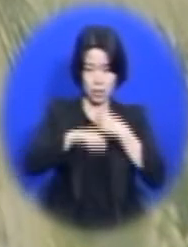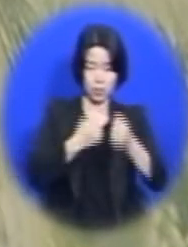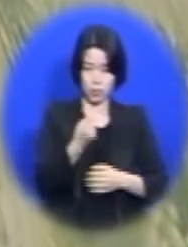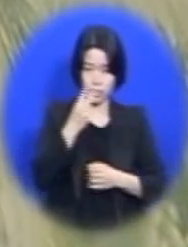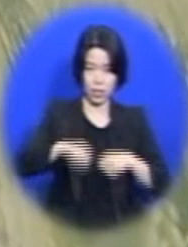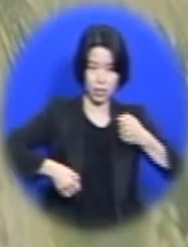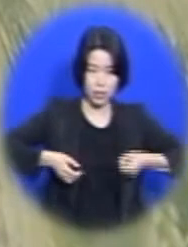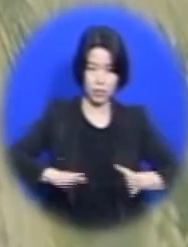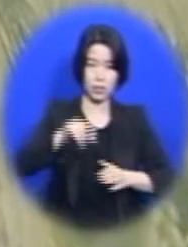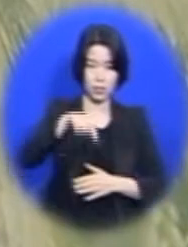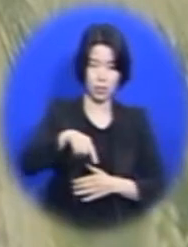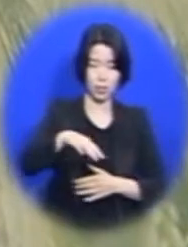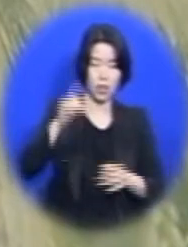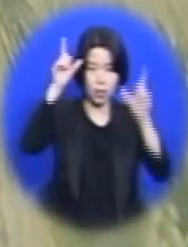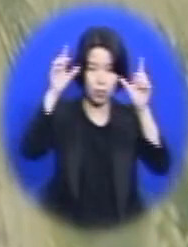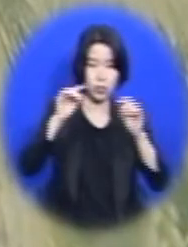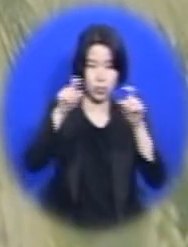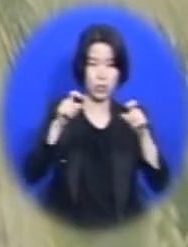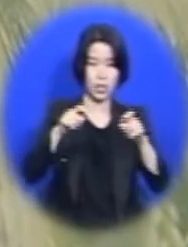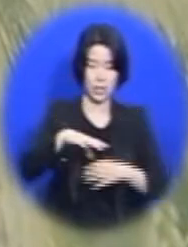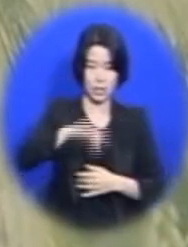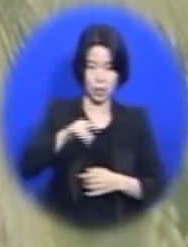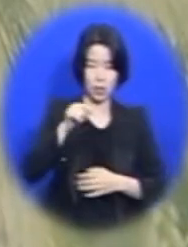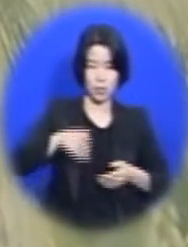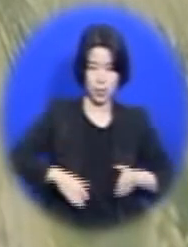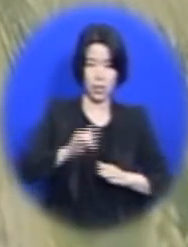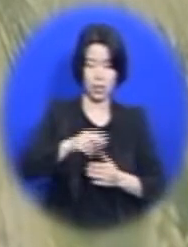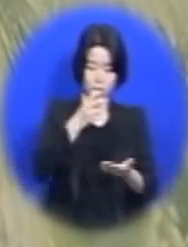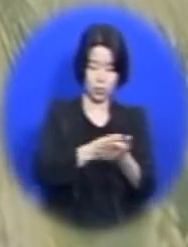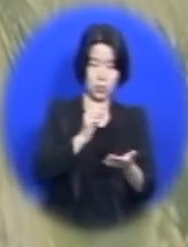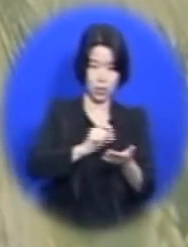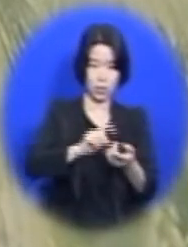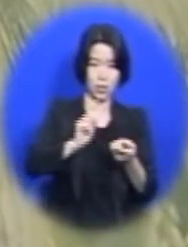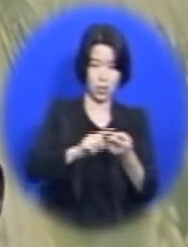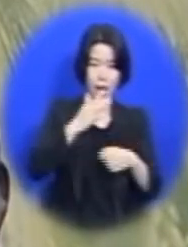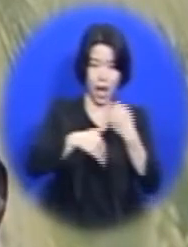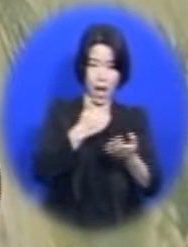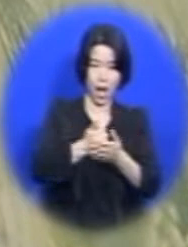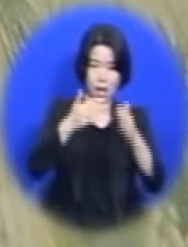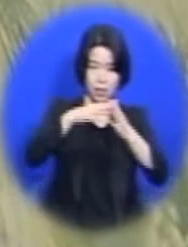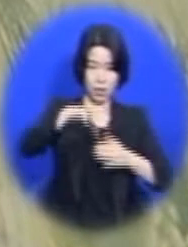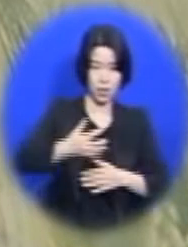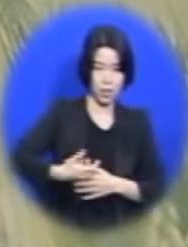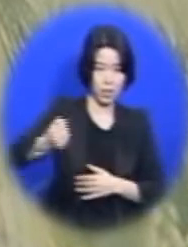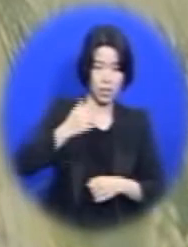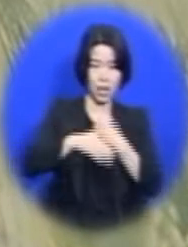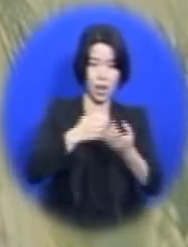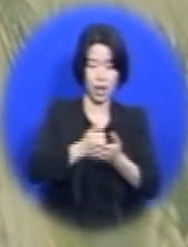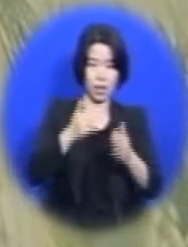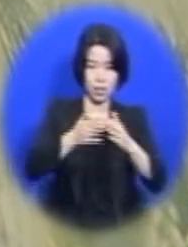것과 우양의 처음 난 것을 율법에 기록된 대로 우리 하나님 전으로 가져다가 우리 하나님의 전에서